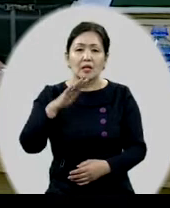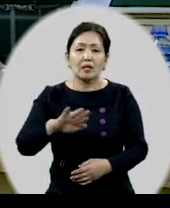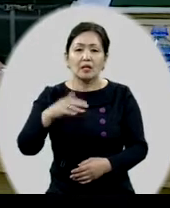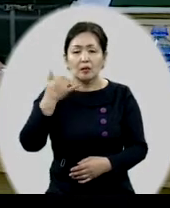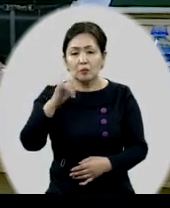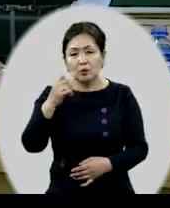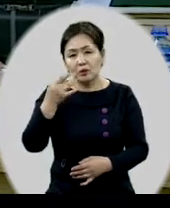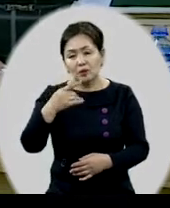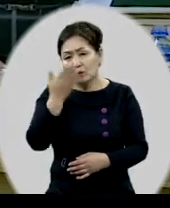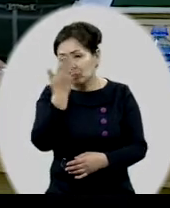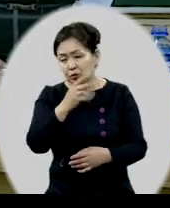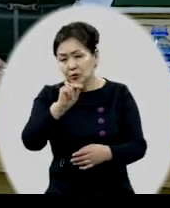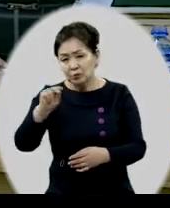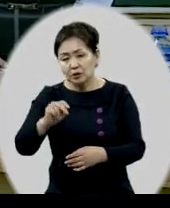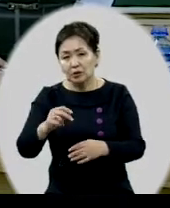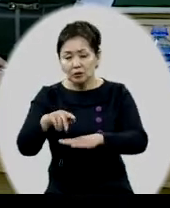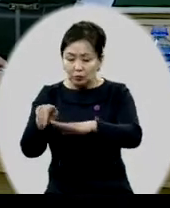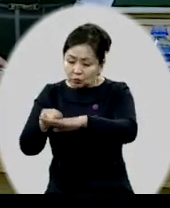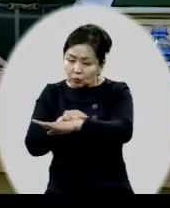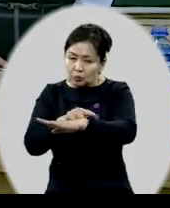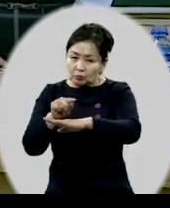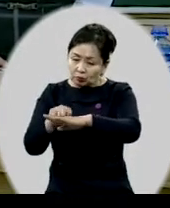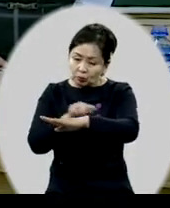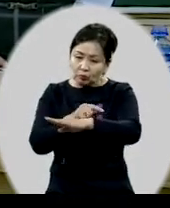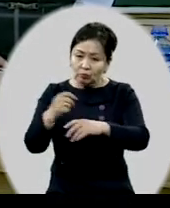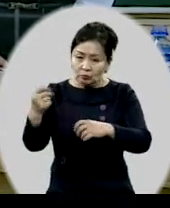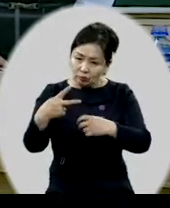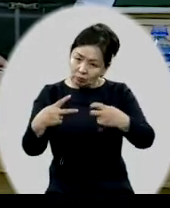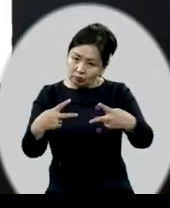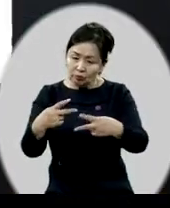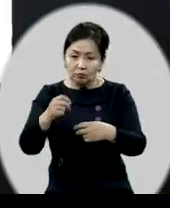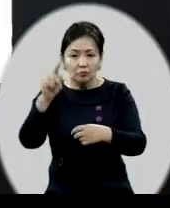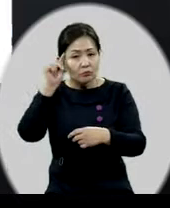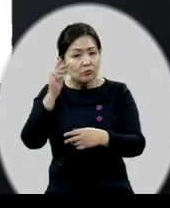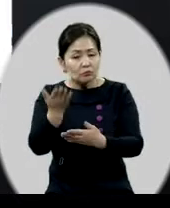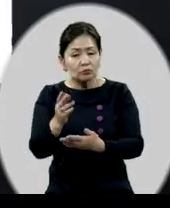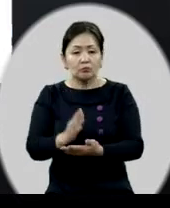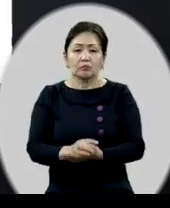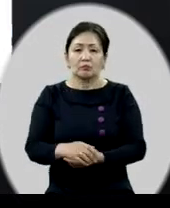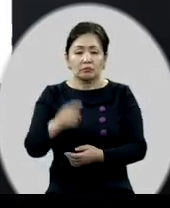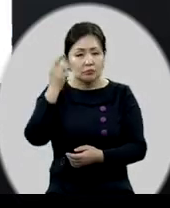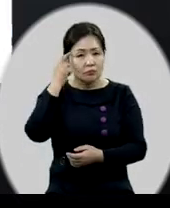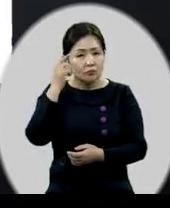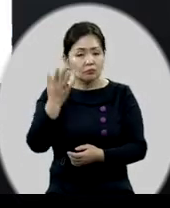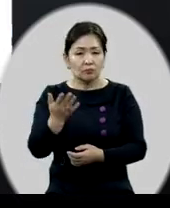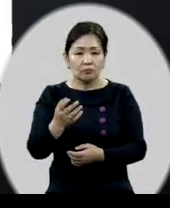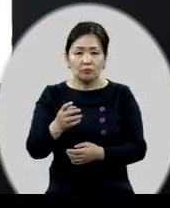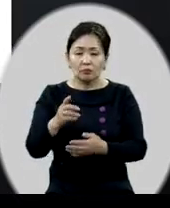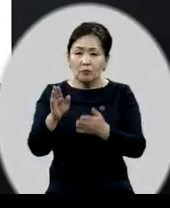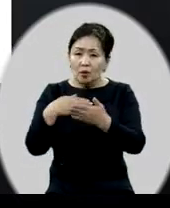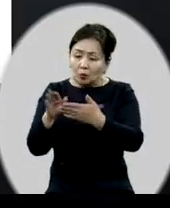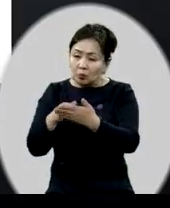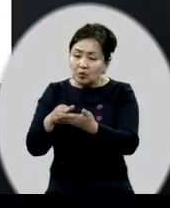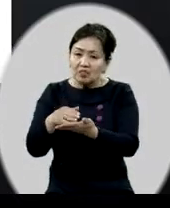боторхайг уншиж бичиж, тоон шулуун дээр цэгээр тэмдэглэж, жишиж эренбил сурсан. Хичээлээ сэргэн сааны буудсан хэсгийг